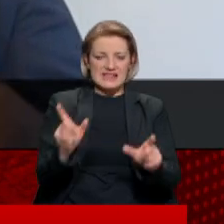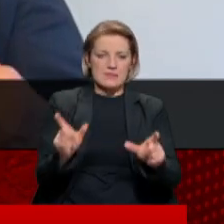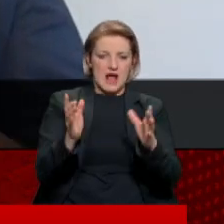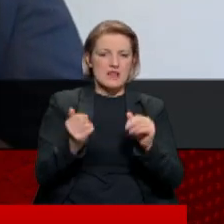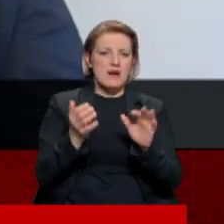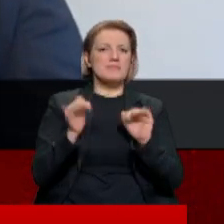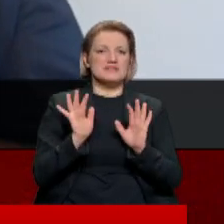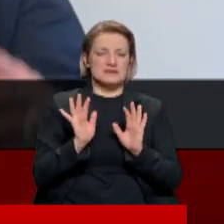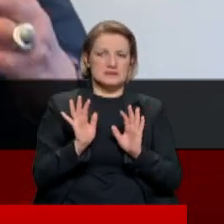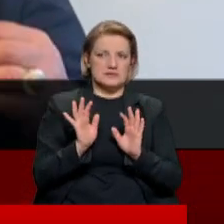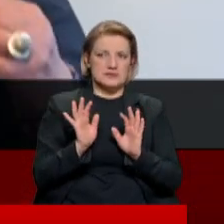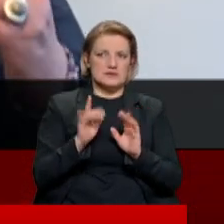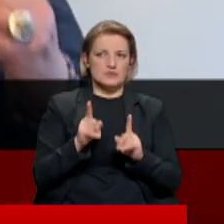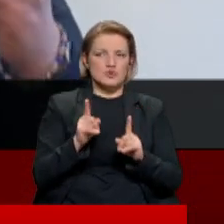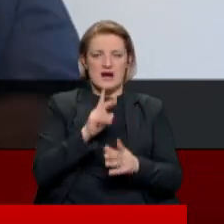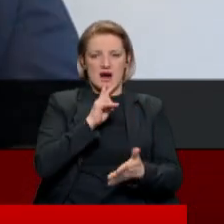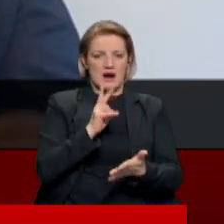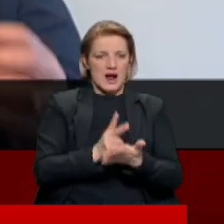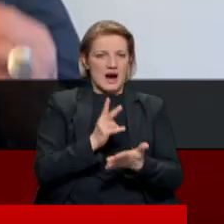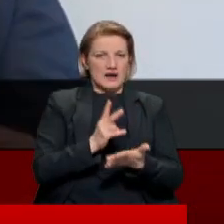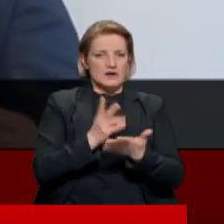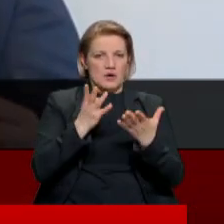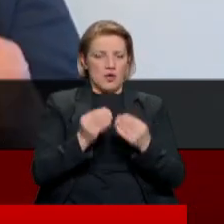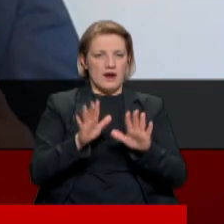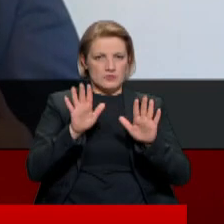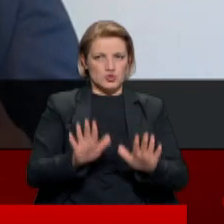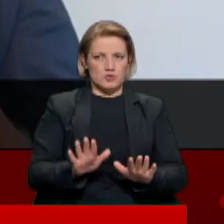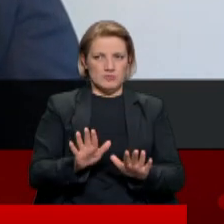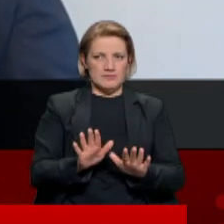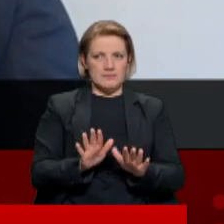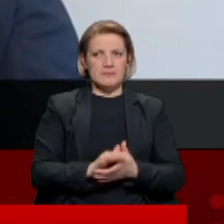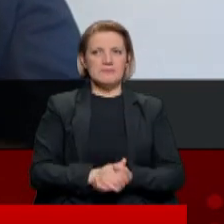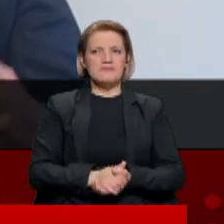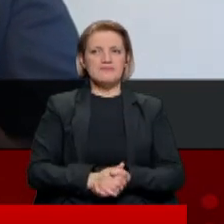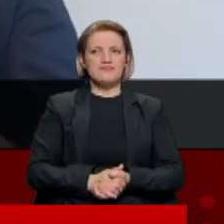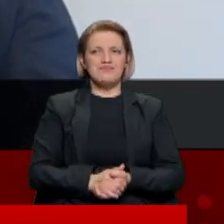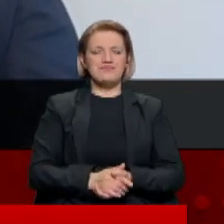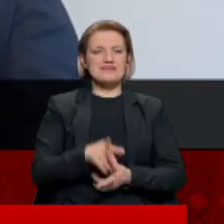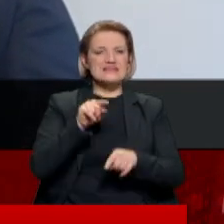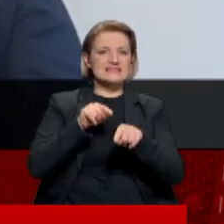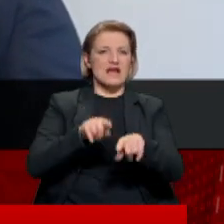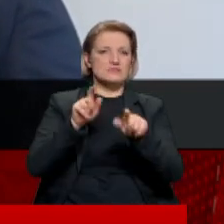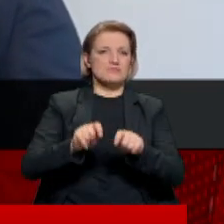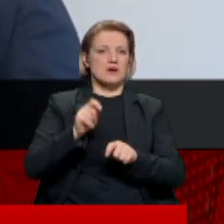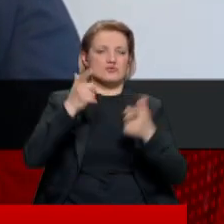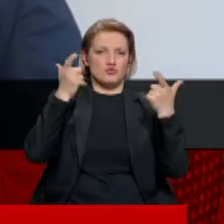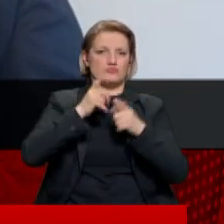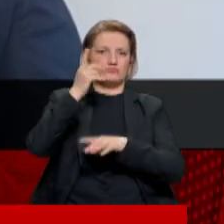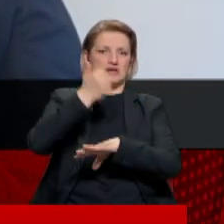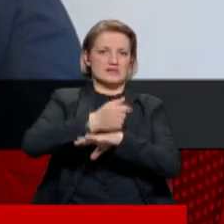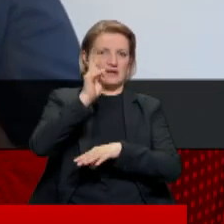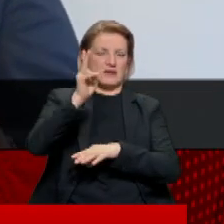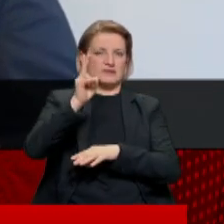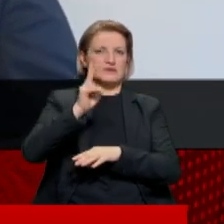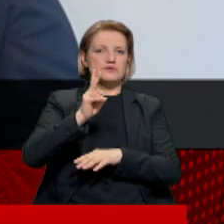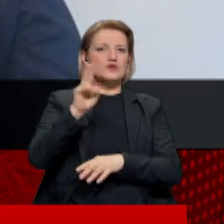tedbirlerin alınıp alınmadığını, buna da kararlı bir şekilde durup, kararlı bir duruş sergileyip takibini yapmak da onun sorumluluğu.